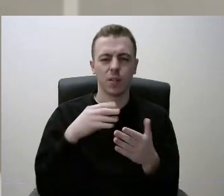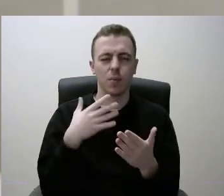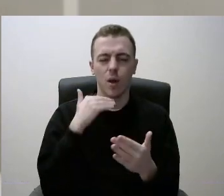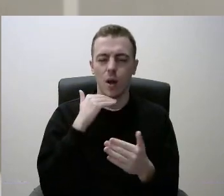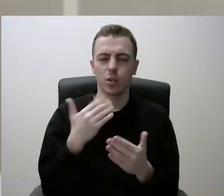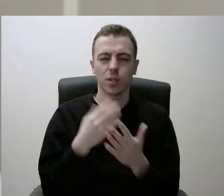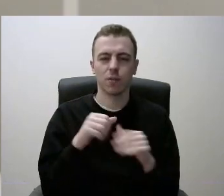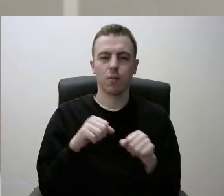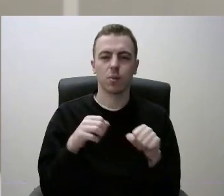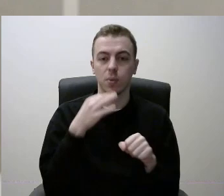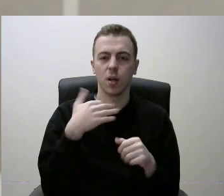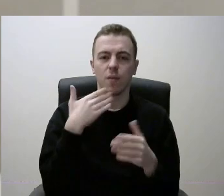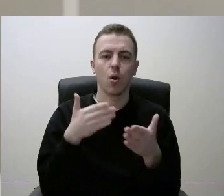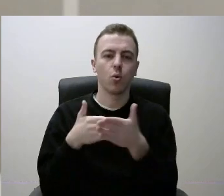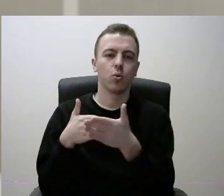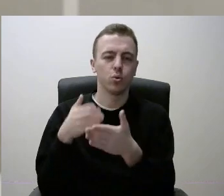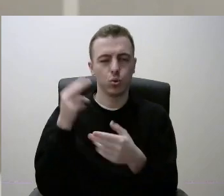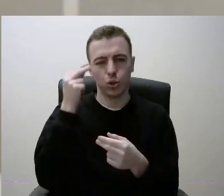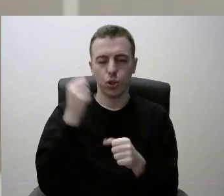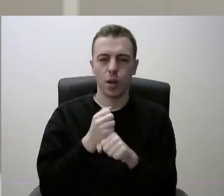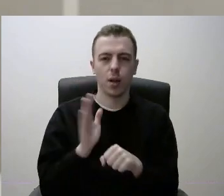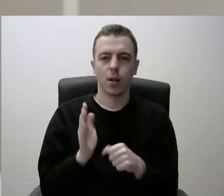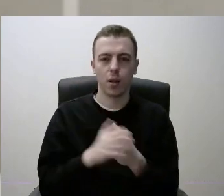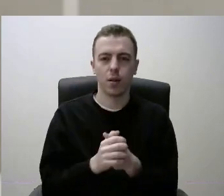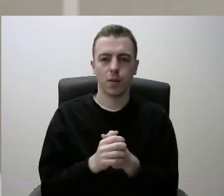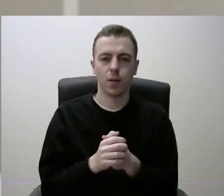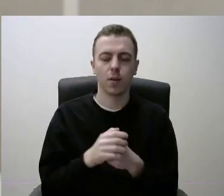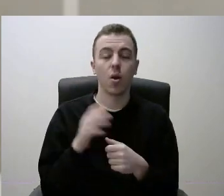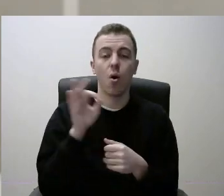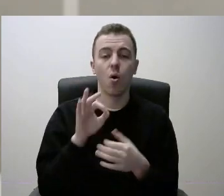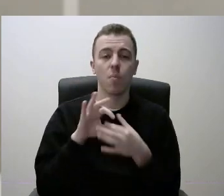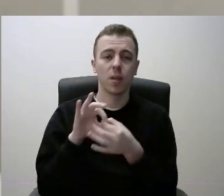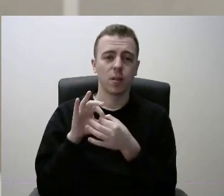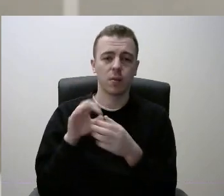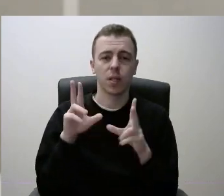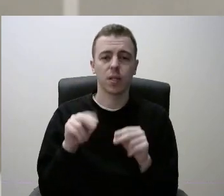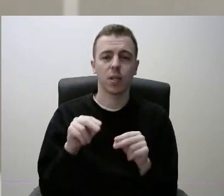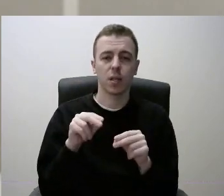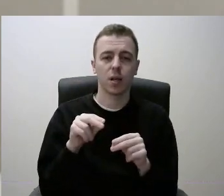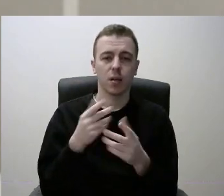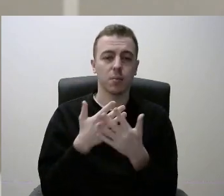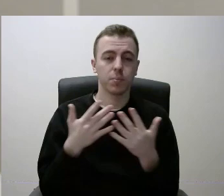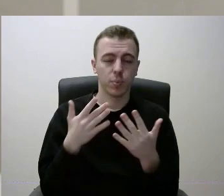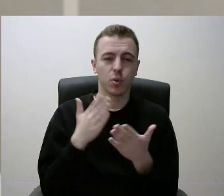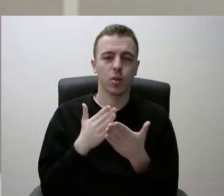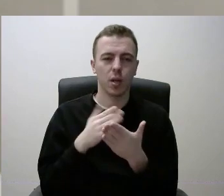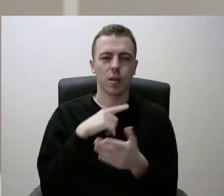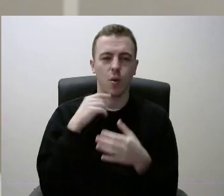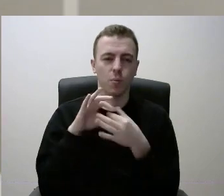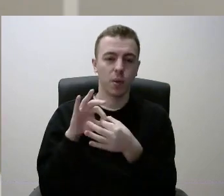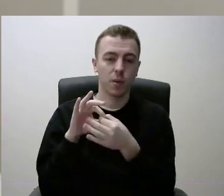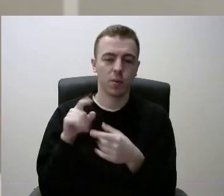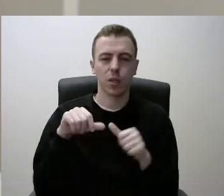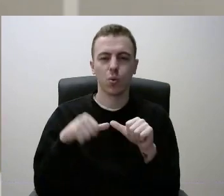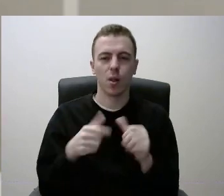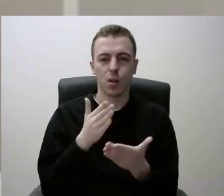tokių kliūčių nebūtų sąmoningai sudaroma. Kalbant apie bendradarbiavimą, tikrai jo yra pakankamai daug, jo yra pakankamai intensyvaus. Jis vyksta nulatos